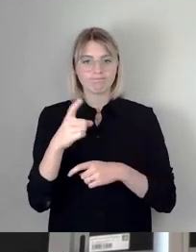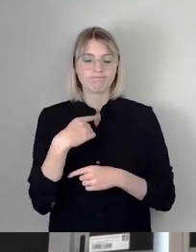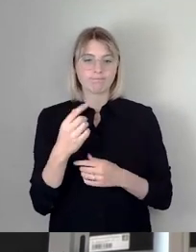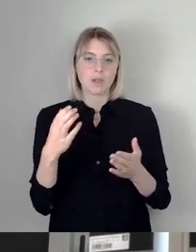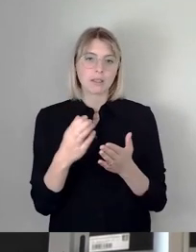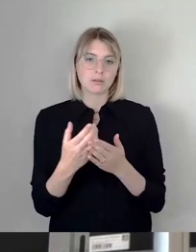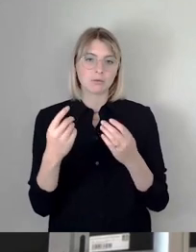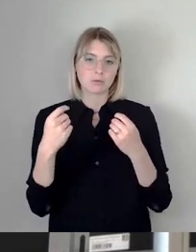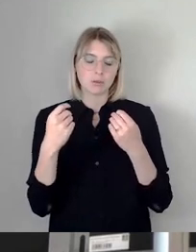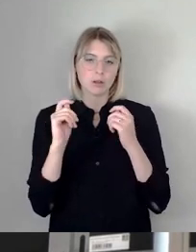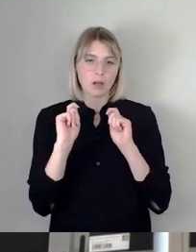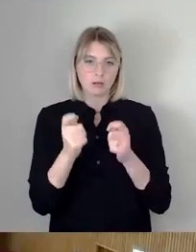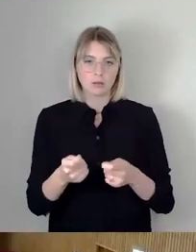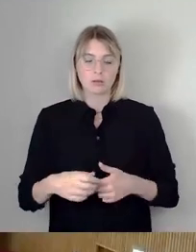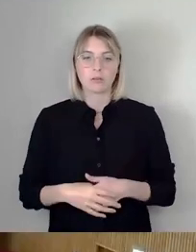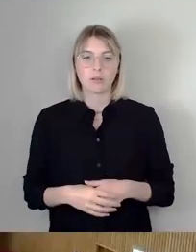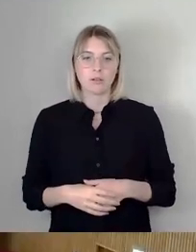Dank.